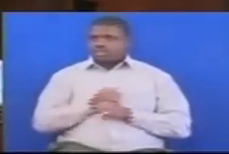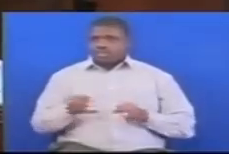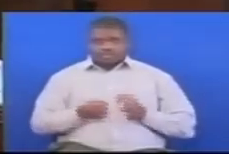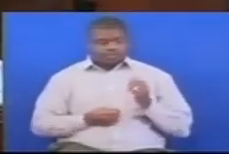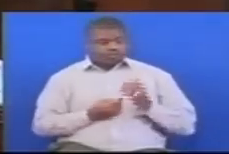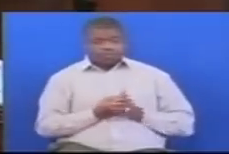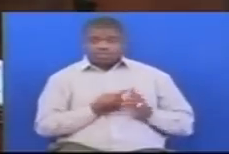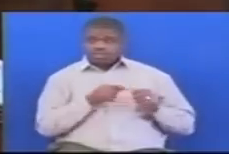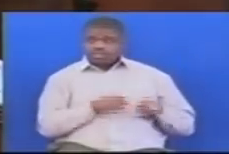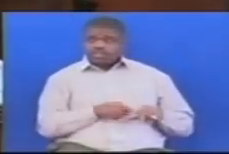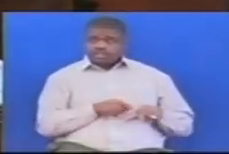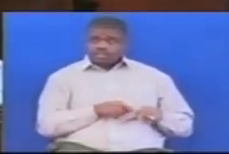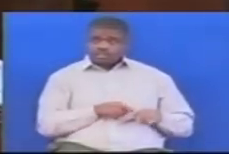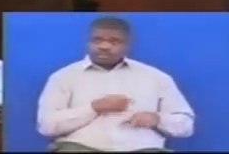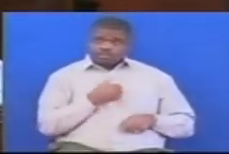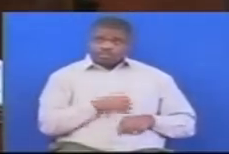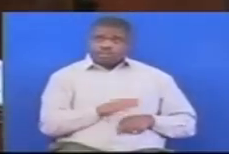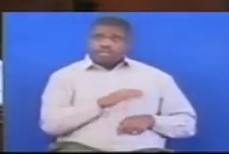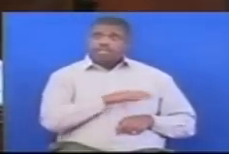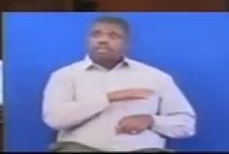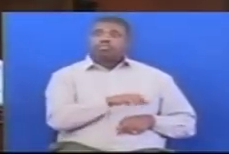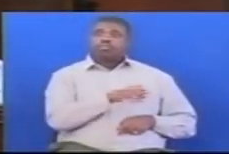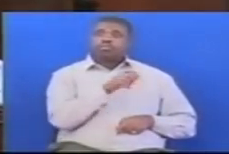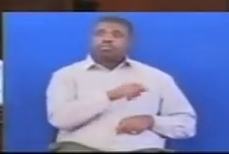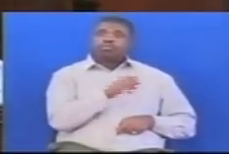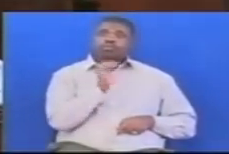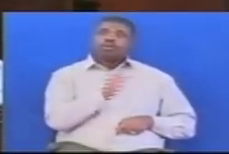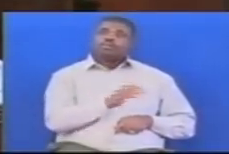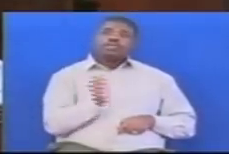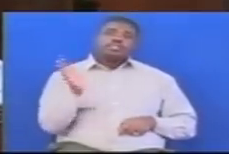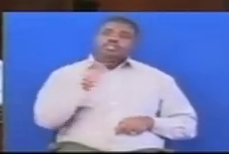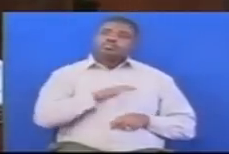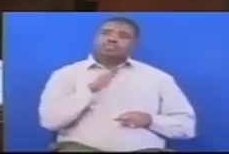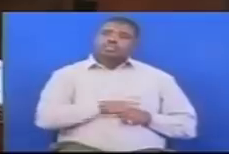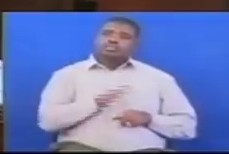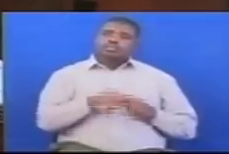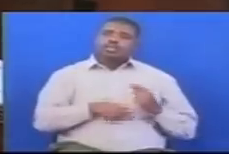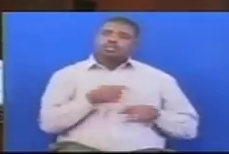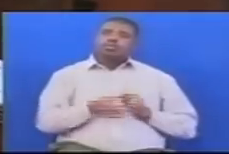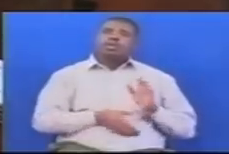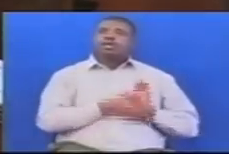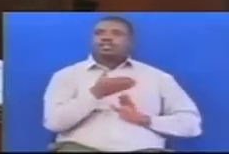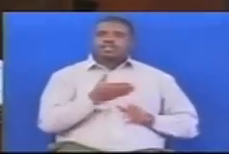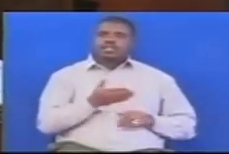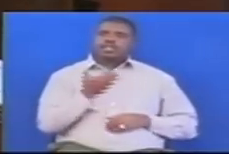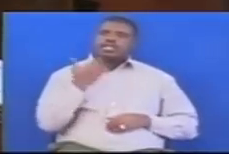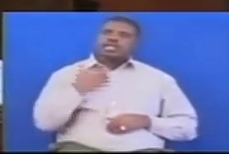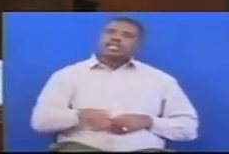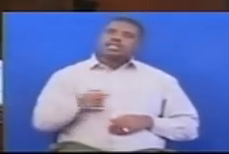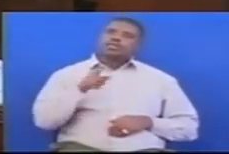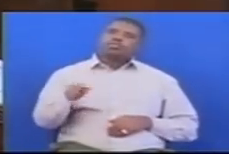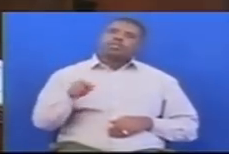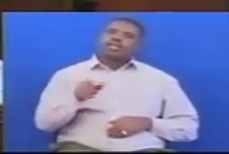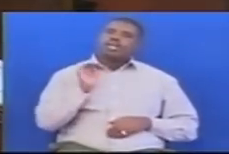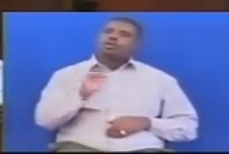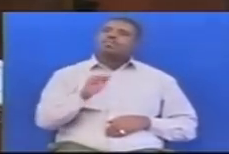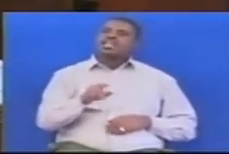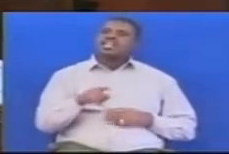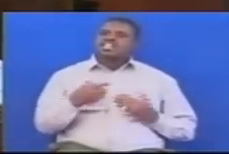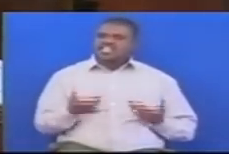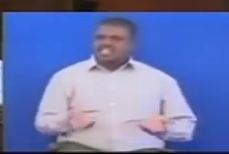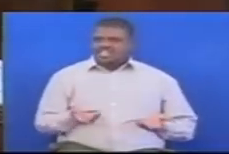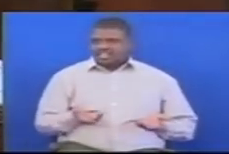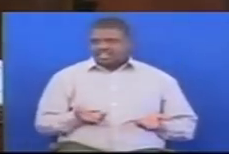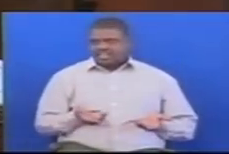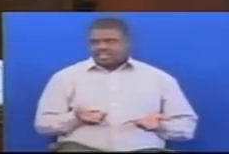mimi naenda kule jimboni, tumeshawaambia siku nyingi kwamba mradi huu unaanza. Nikienda kule nawaambia nini hao